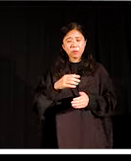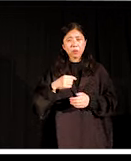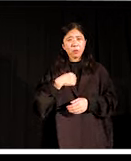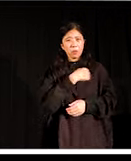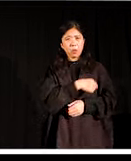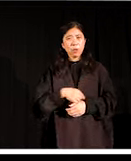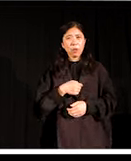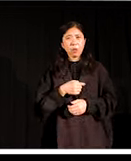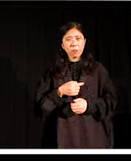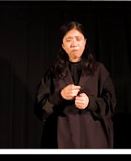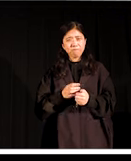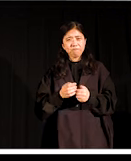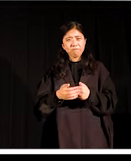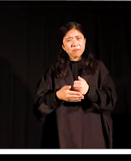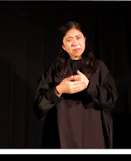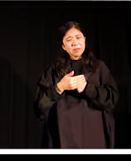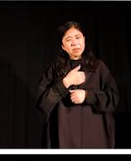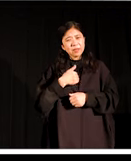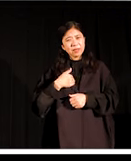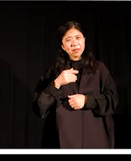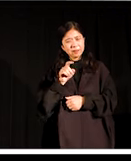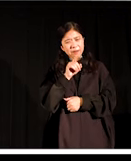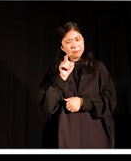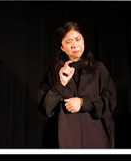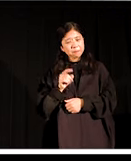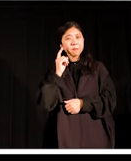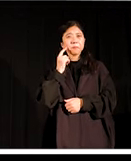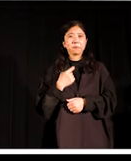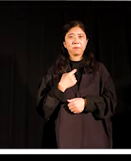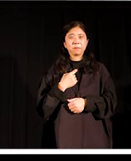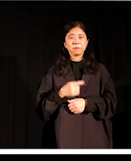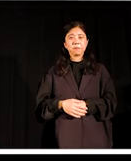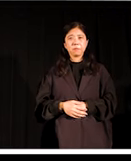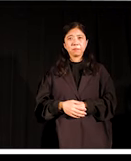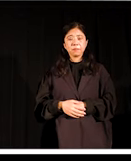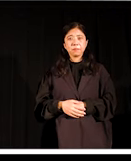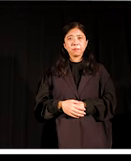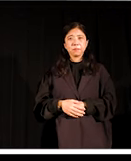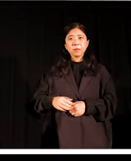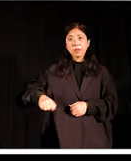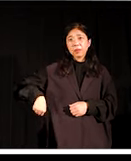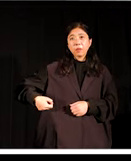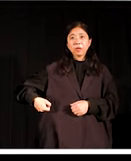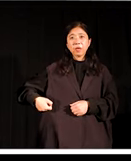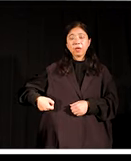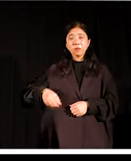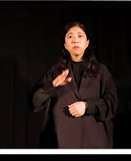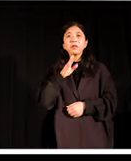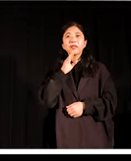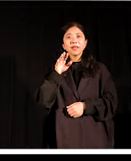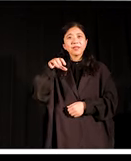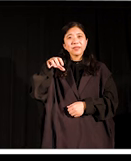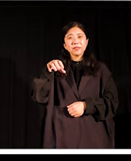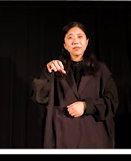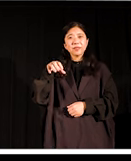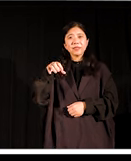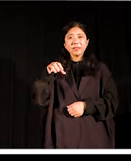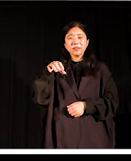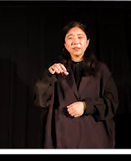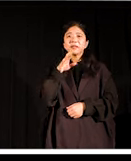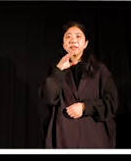は少しはできたかなと思っていますえ本当にカンボジア人のあの現地のスタッフが今も頑張ってくれていてコロナの